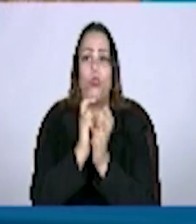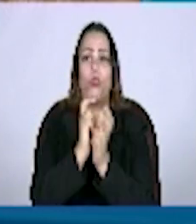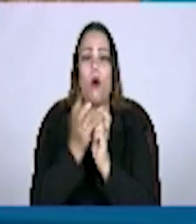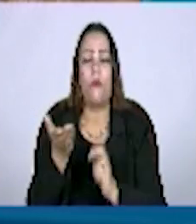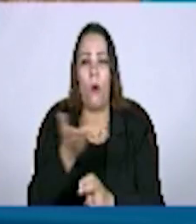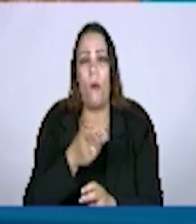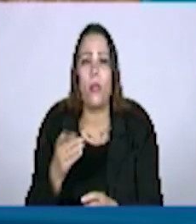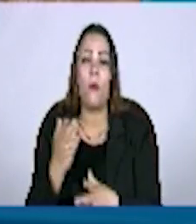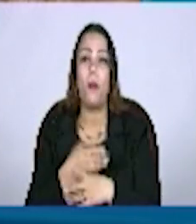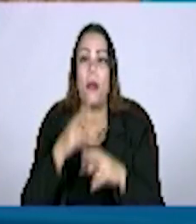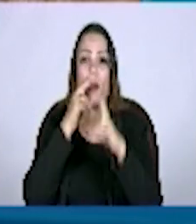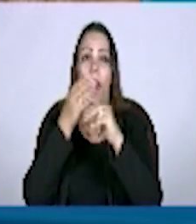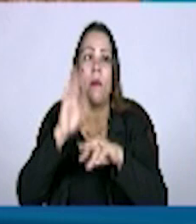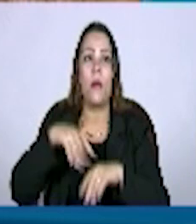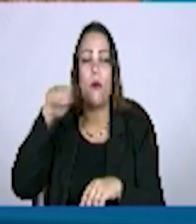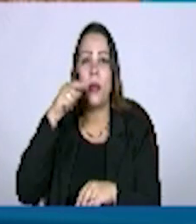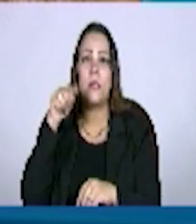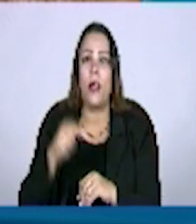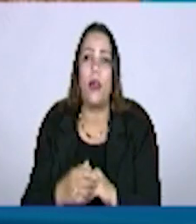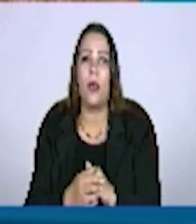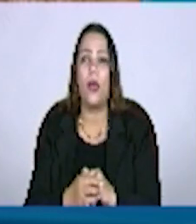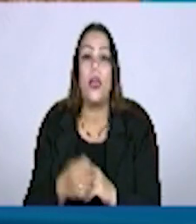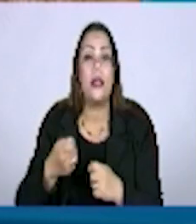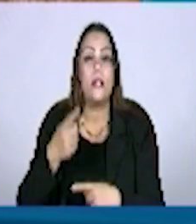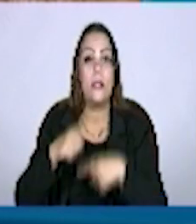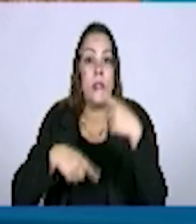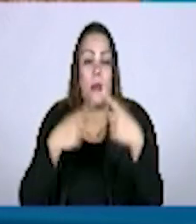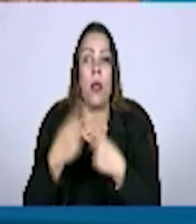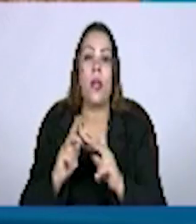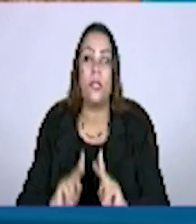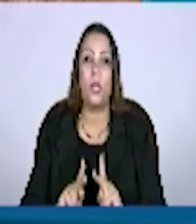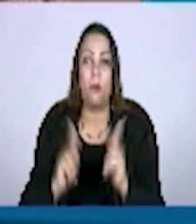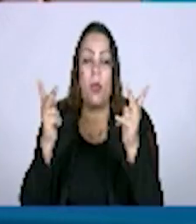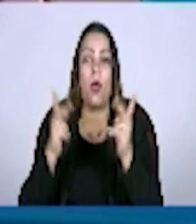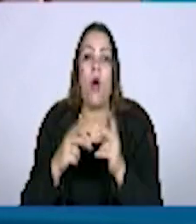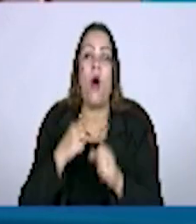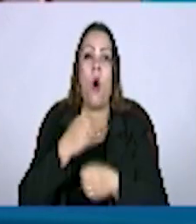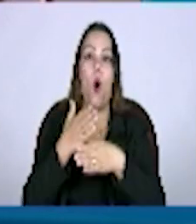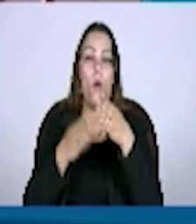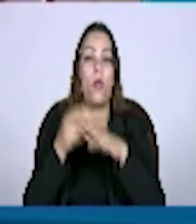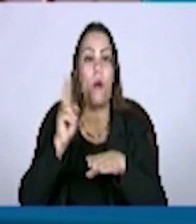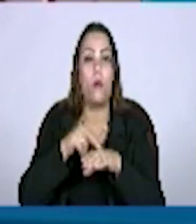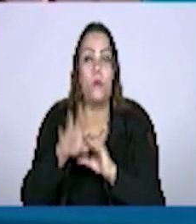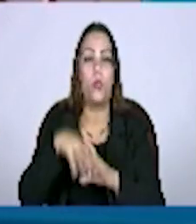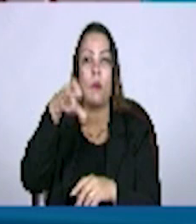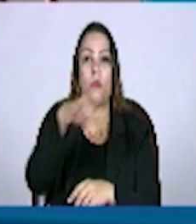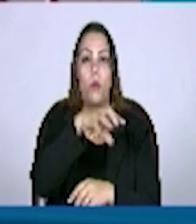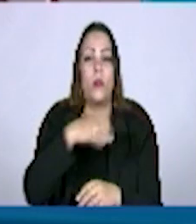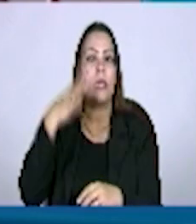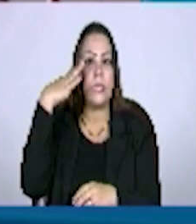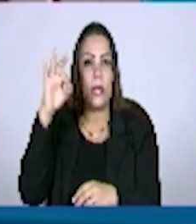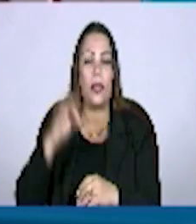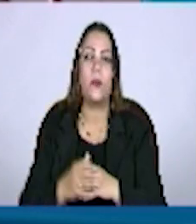وايضا تحدث الرئيس عن استكمال التنميه العمرانيه واستكمال انشاء المدن